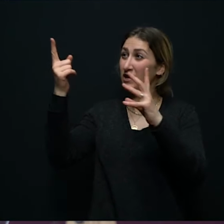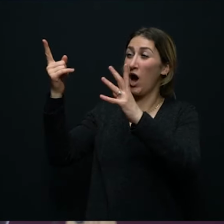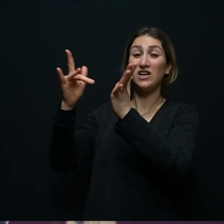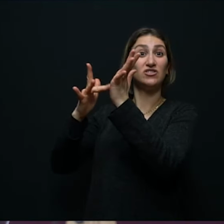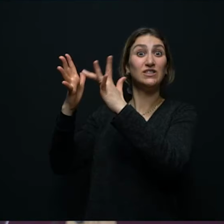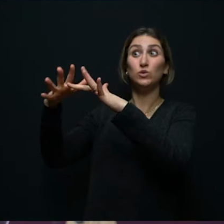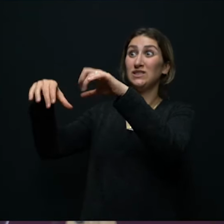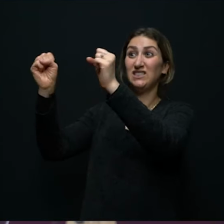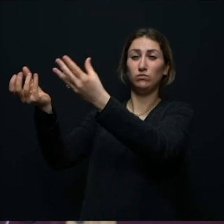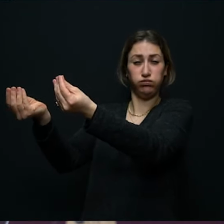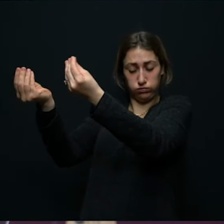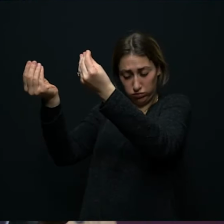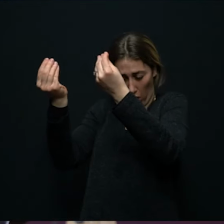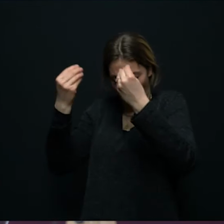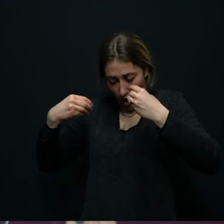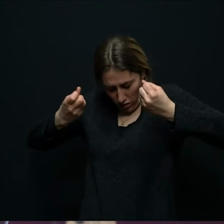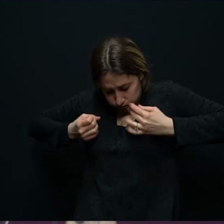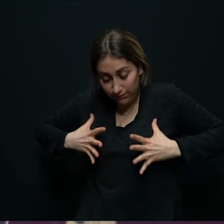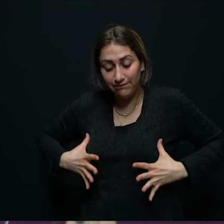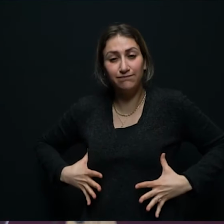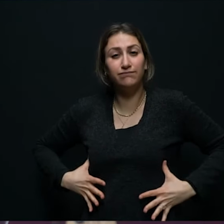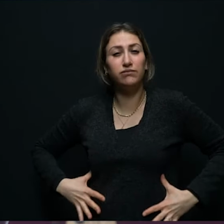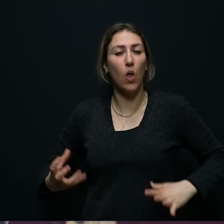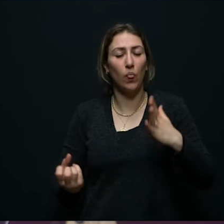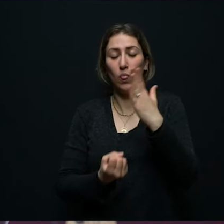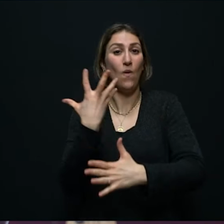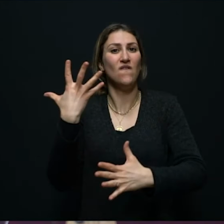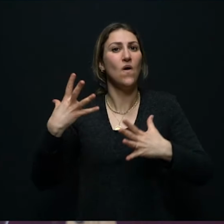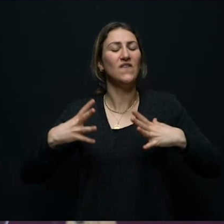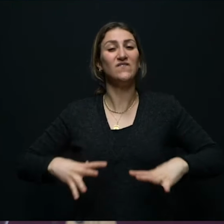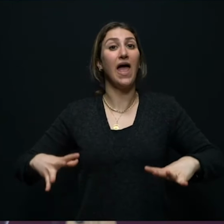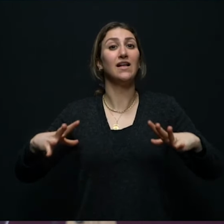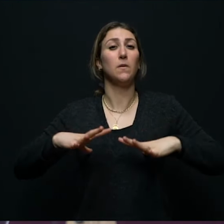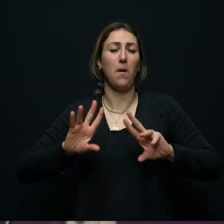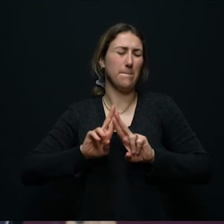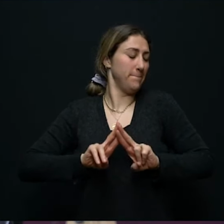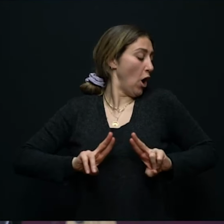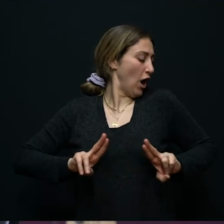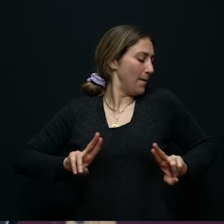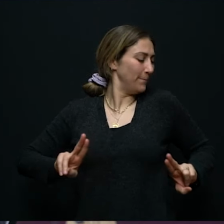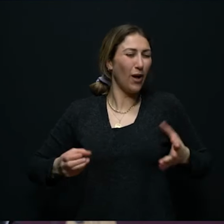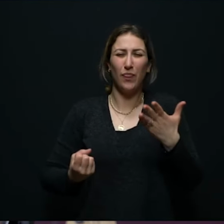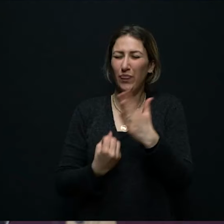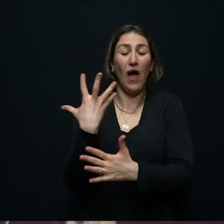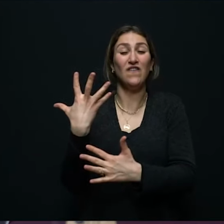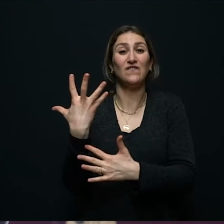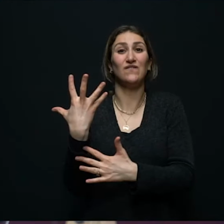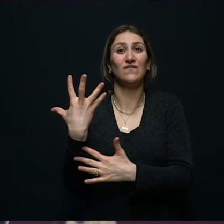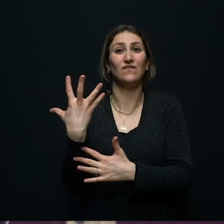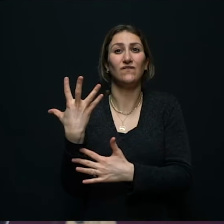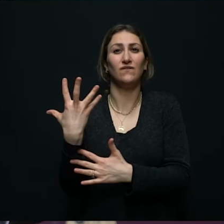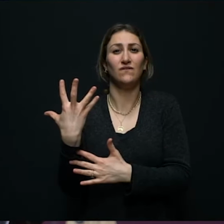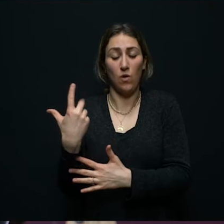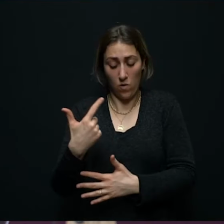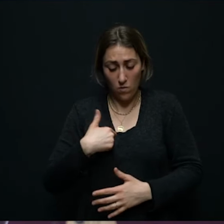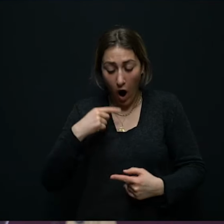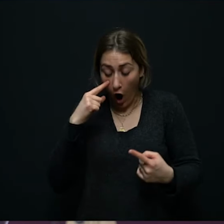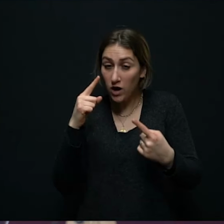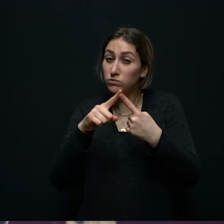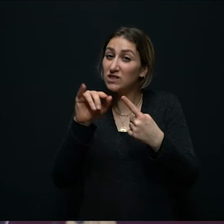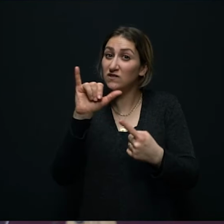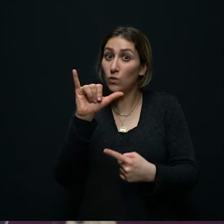donné vous savez une revêt de son vêtement de justice un vêtement tout propre tout neuf et mon but mon rôle ma